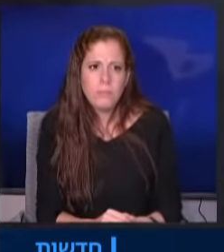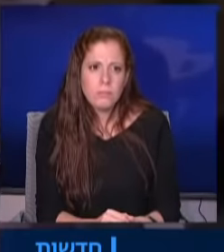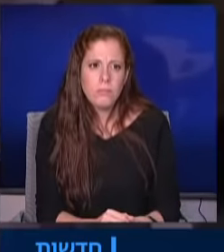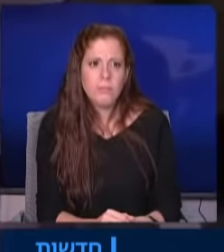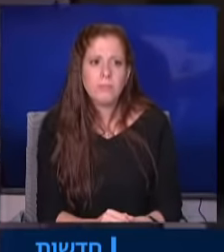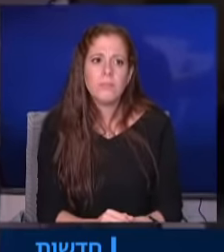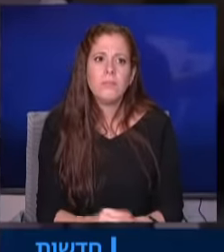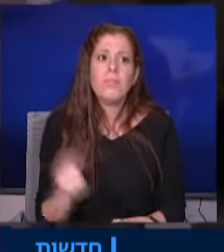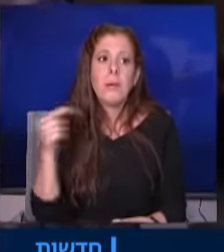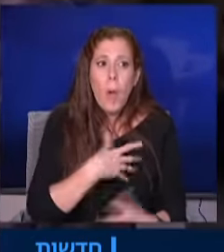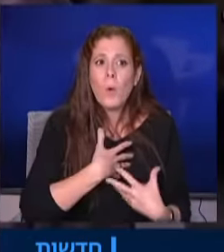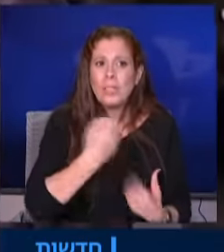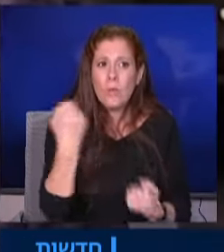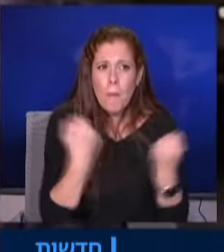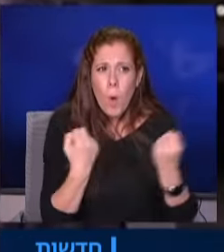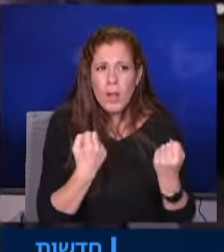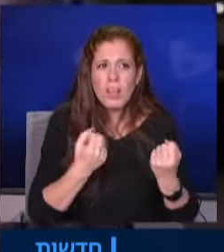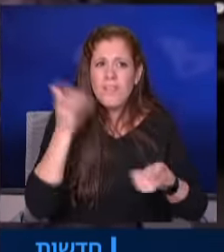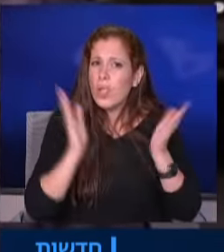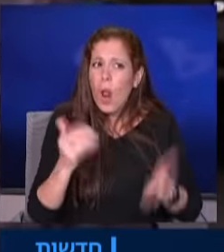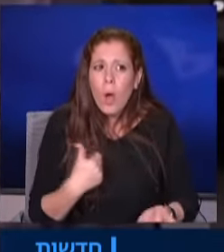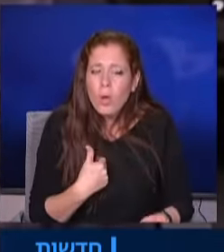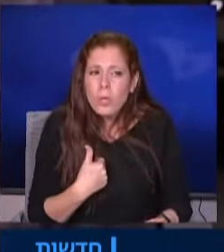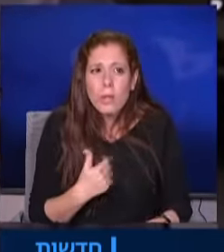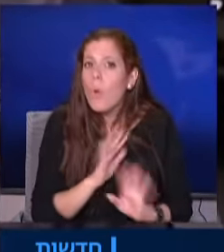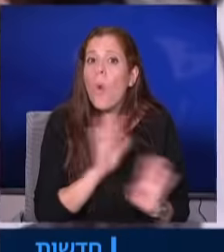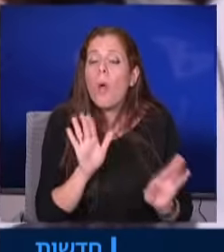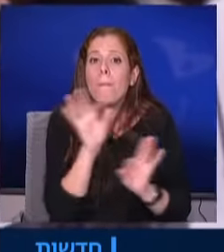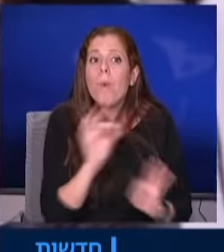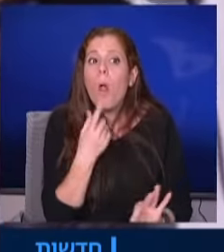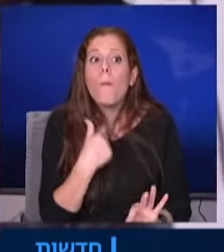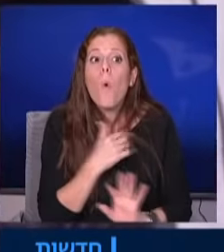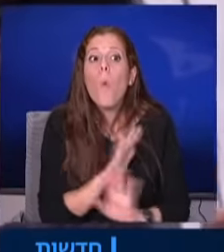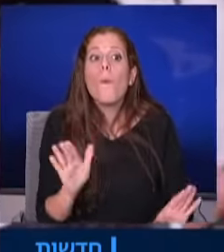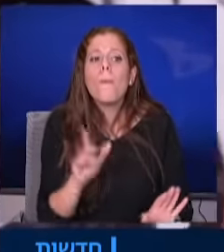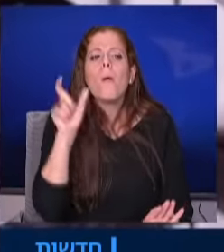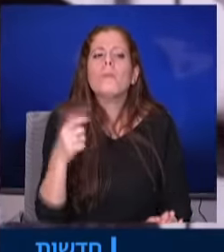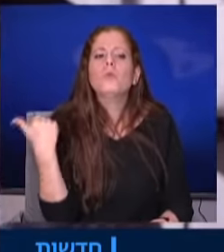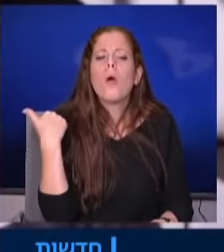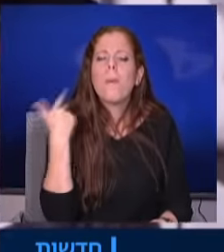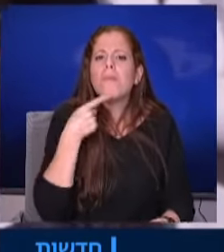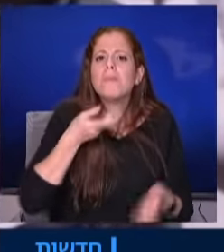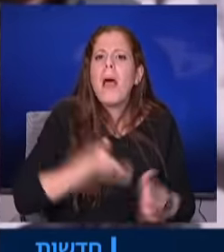اجوا نزلوا سحبوا من السياره وبلش ضرب ولا شيء ما خرفوش ولا شيء اجى واحد قال له هذا بن زكريا